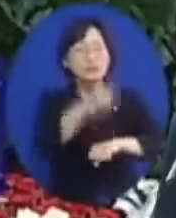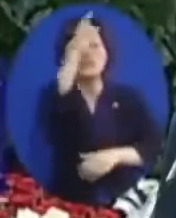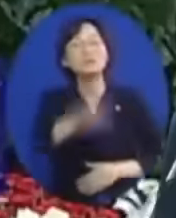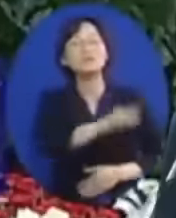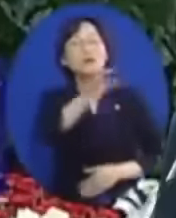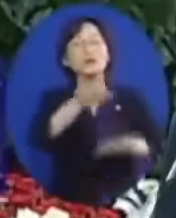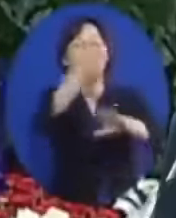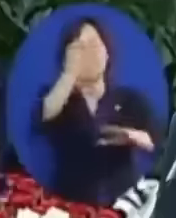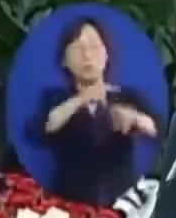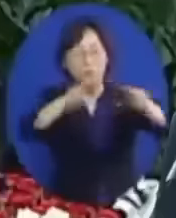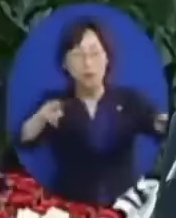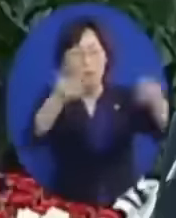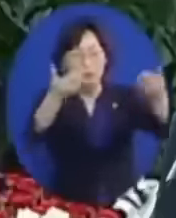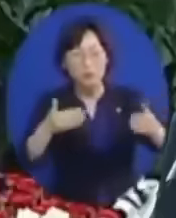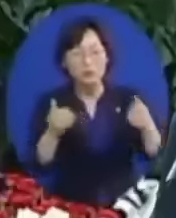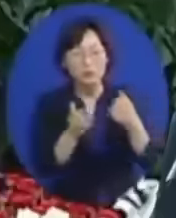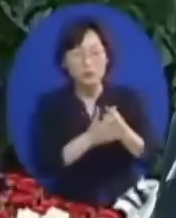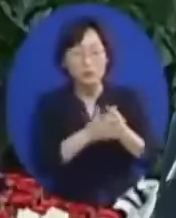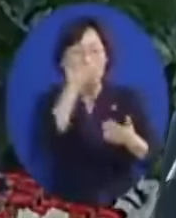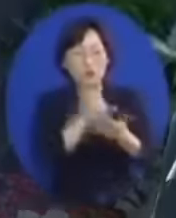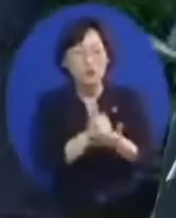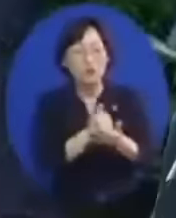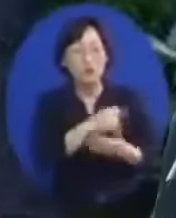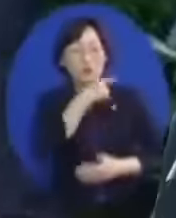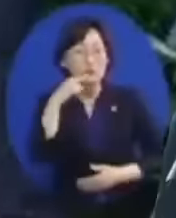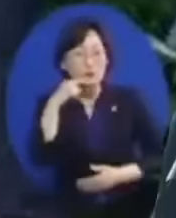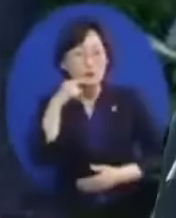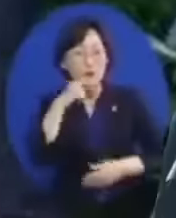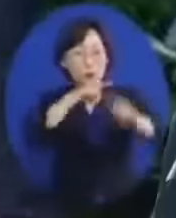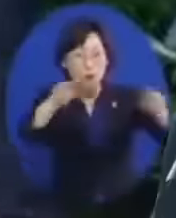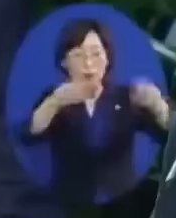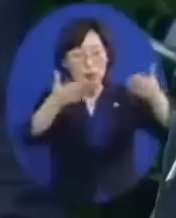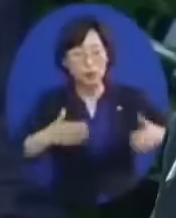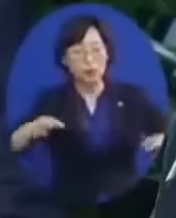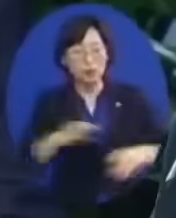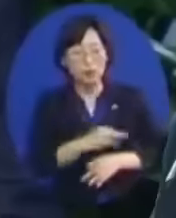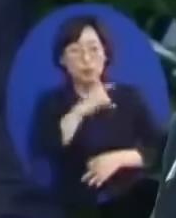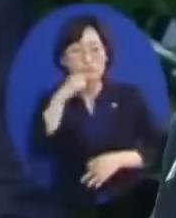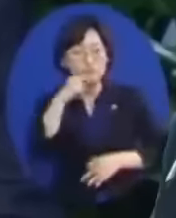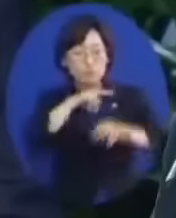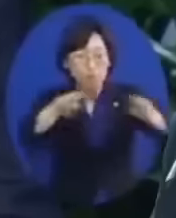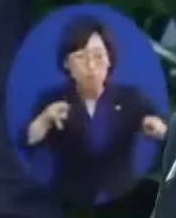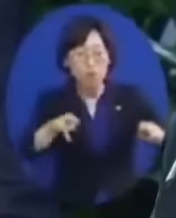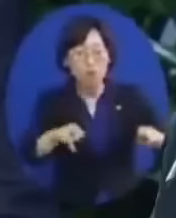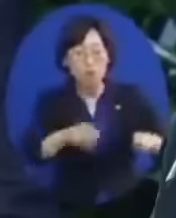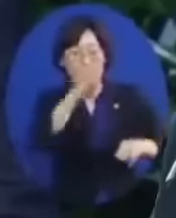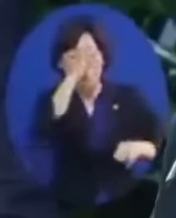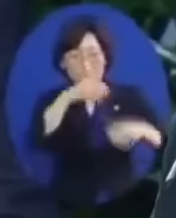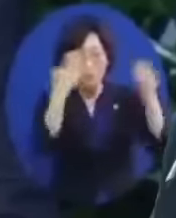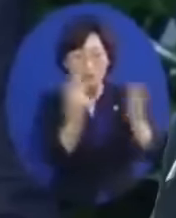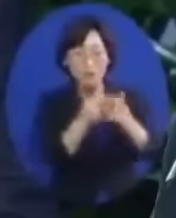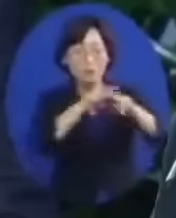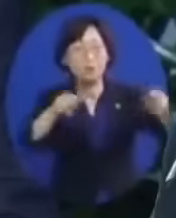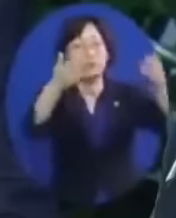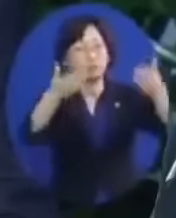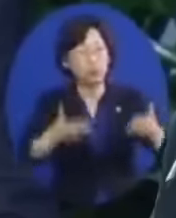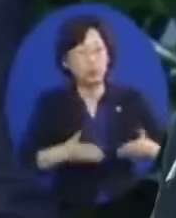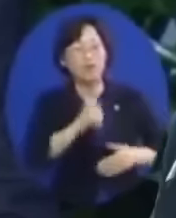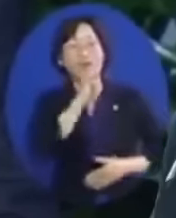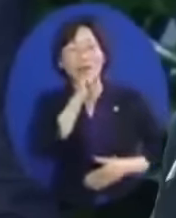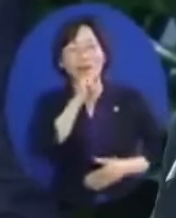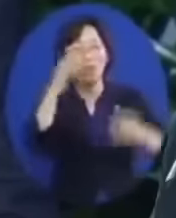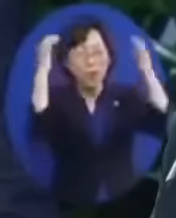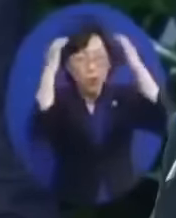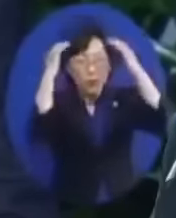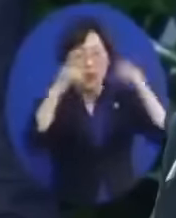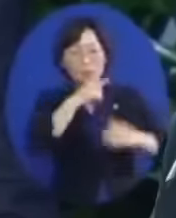청산했기 때문에 죄의 빚을 청산하고 부정의 빚을 청산하고 질병의 빚을 청산하고 가난과